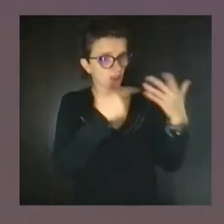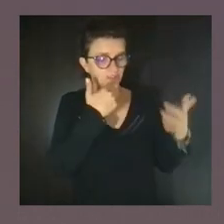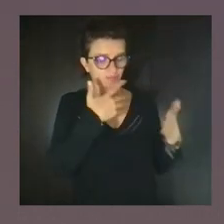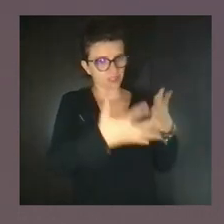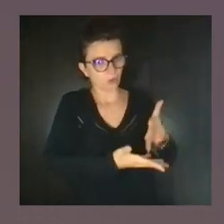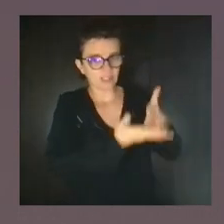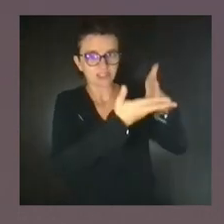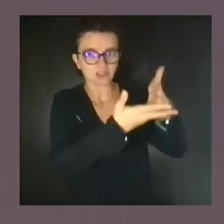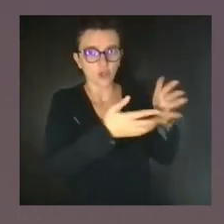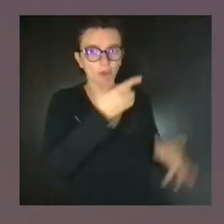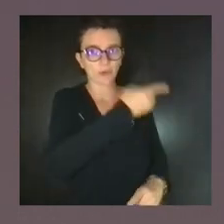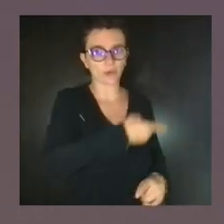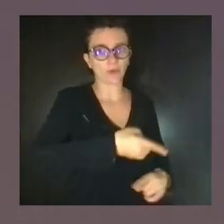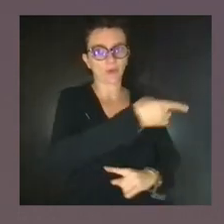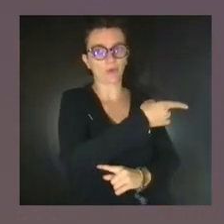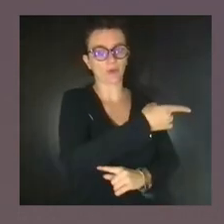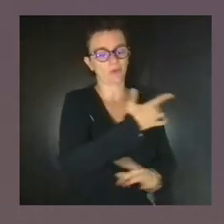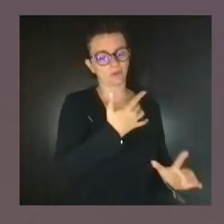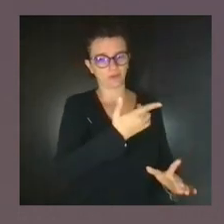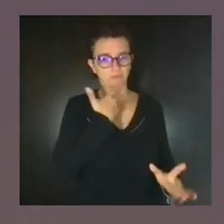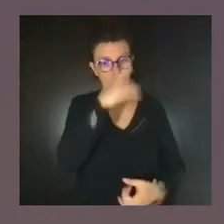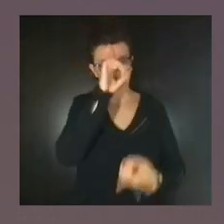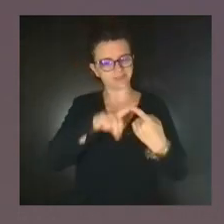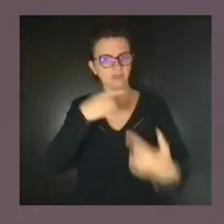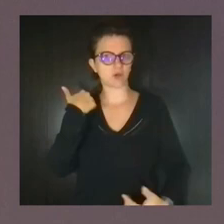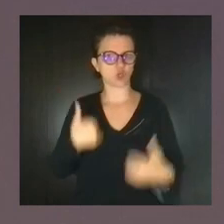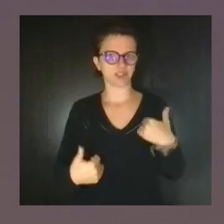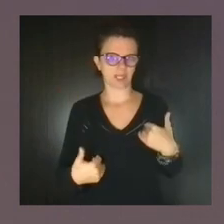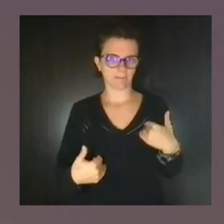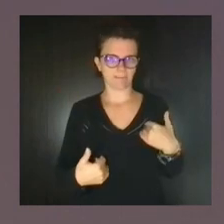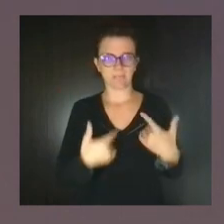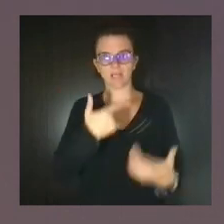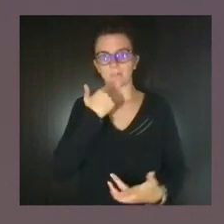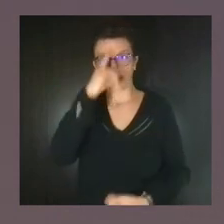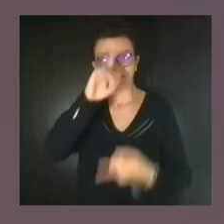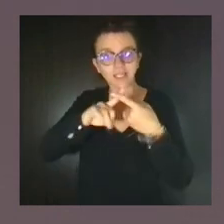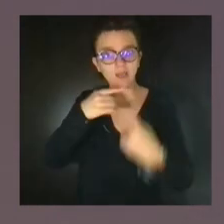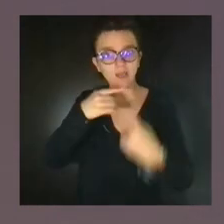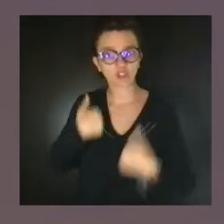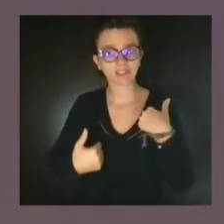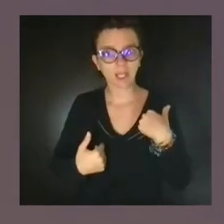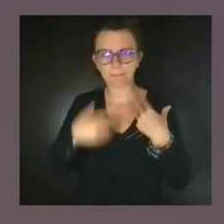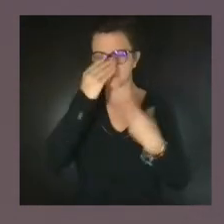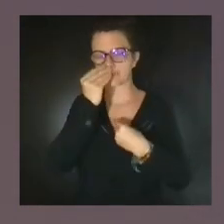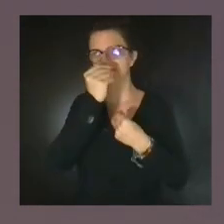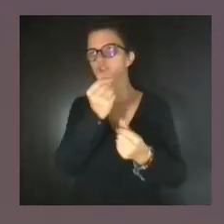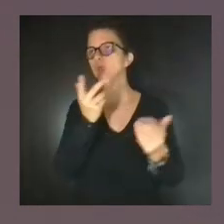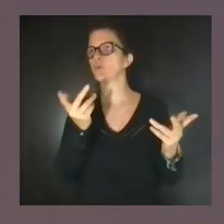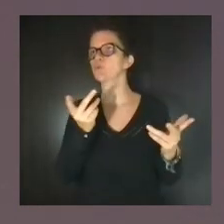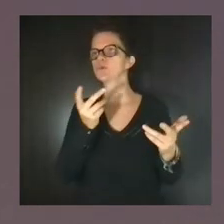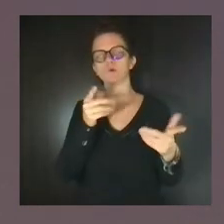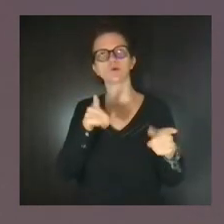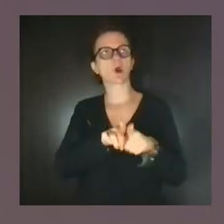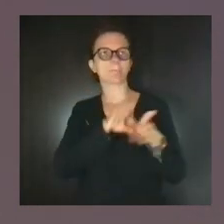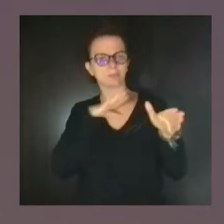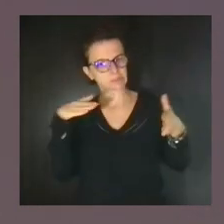qui vous parle du handicap. Et quand on parle du handicap, on a l'impression que c'est restreint à une certaine